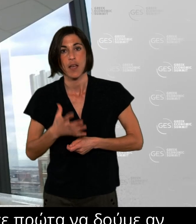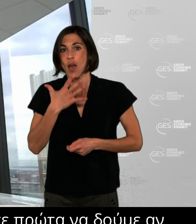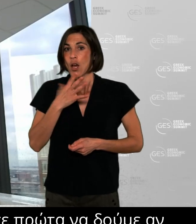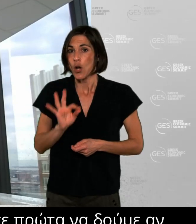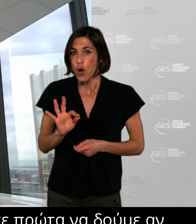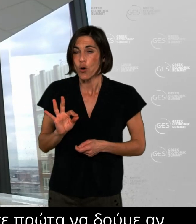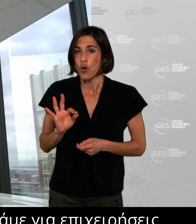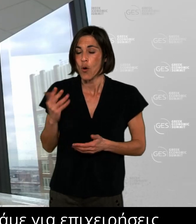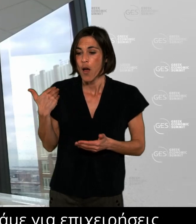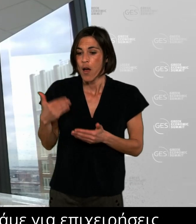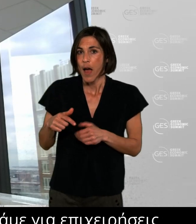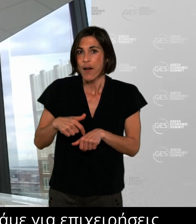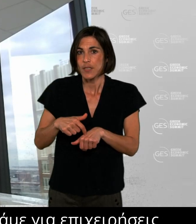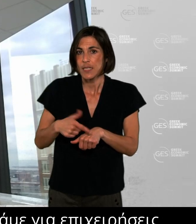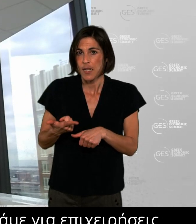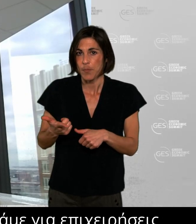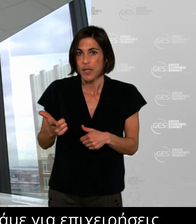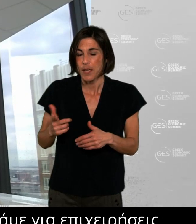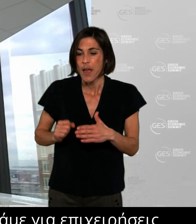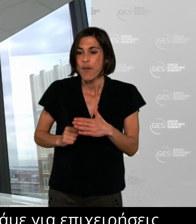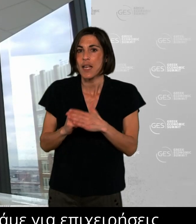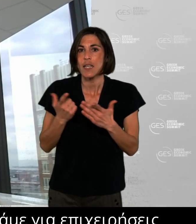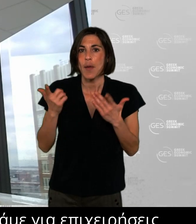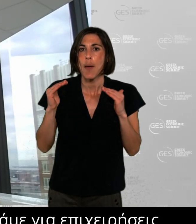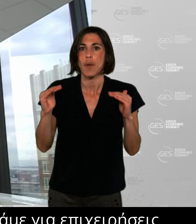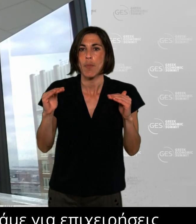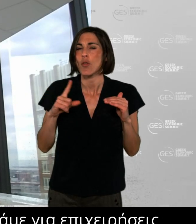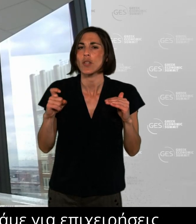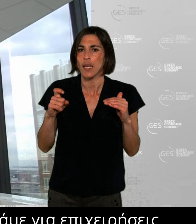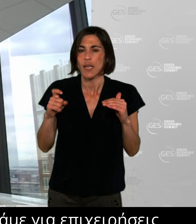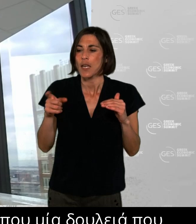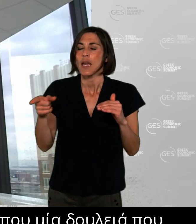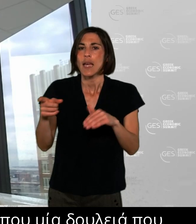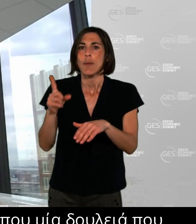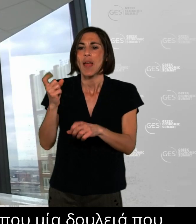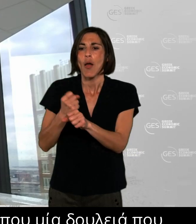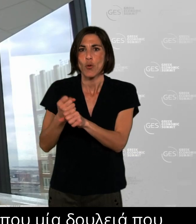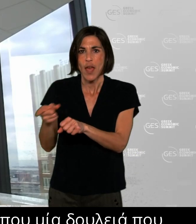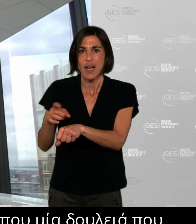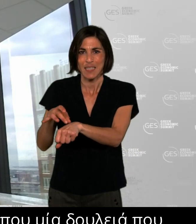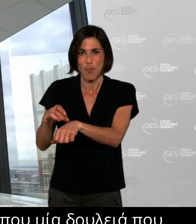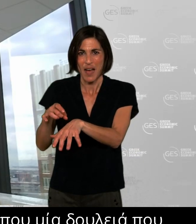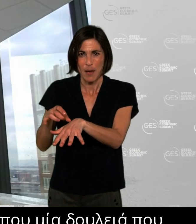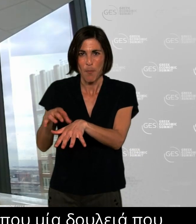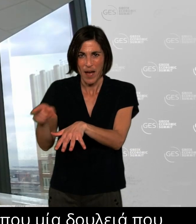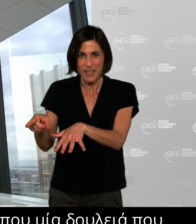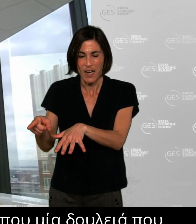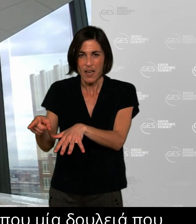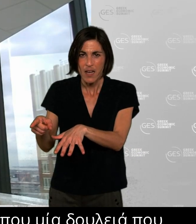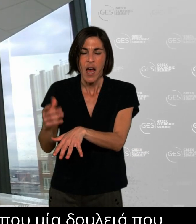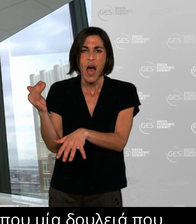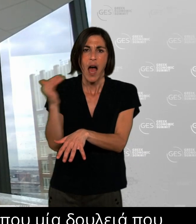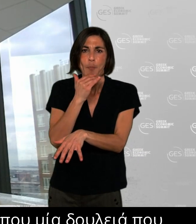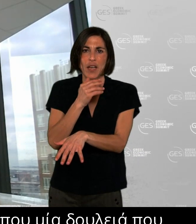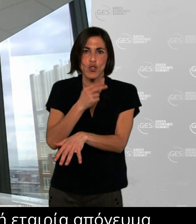στο επίπεδο που μια δουλειά που γίνεται στην Πάτρα γίνεται παγκόσμια γνωστή το ίδιο απόγευμα. Αυτό δεν ήταν